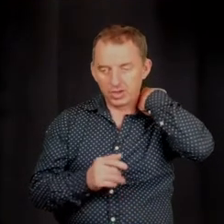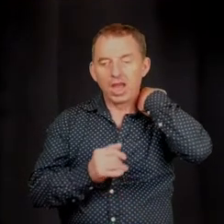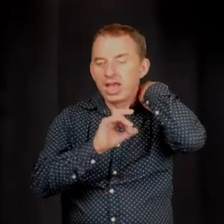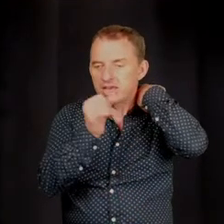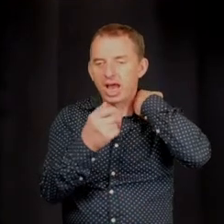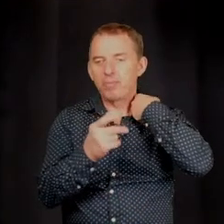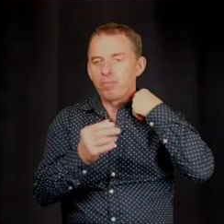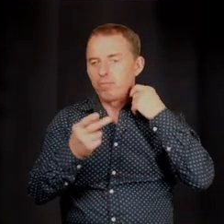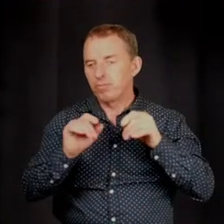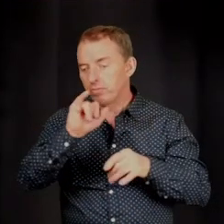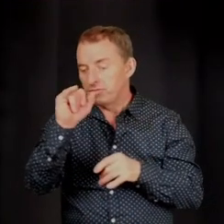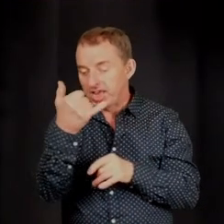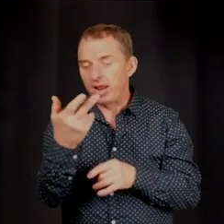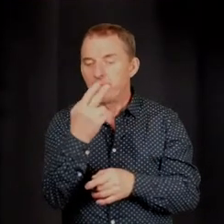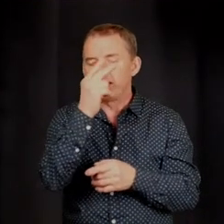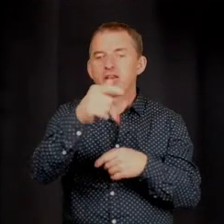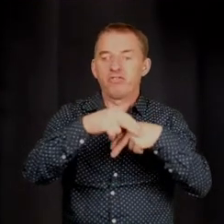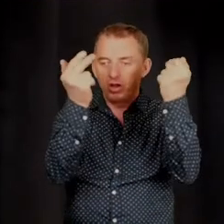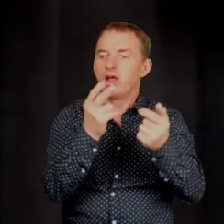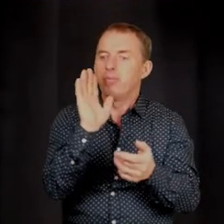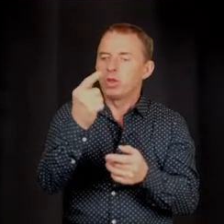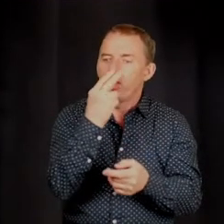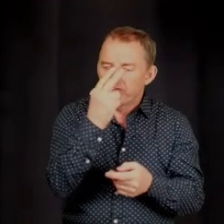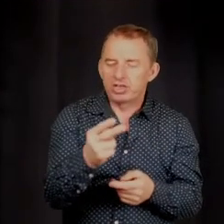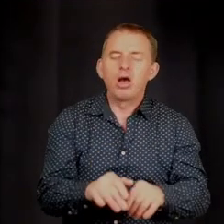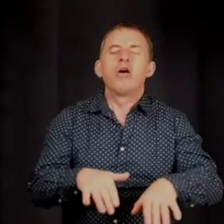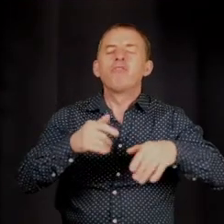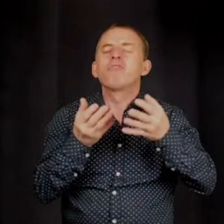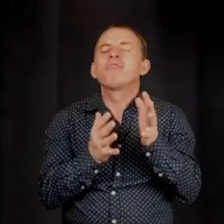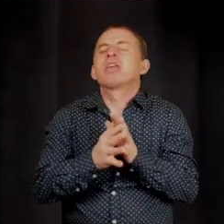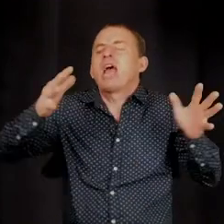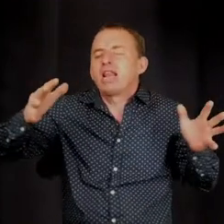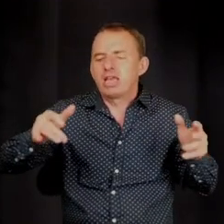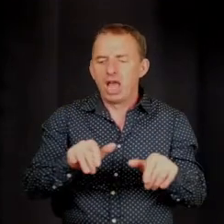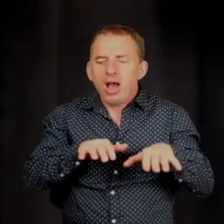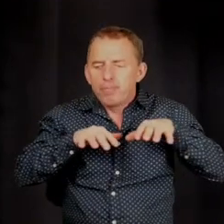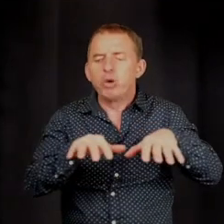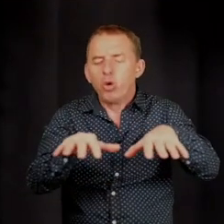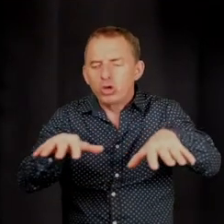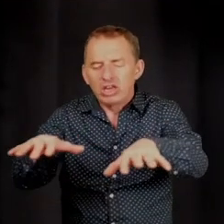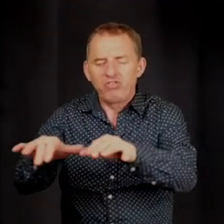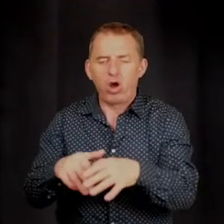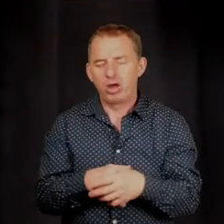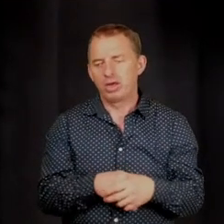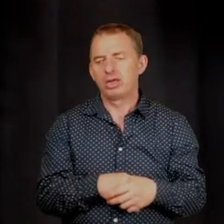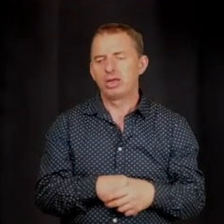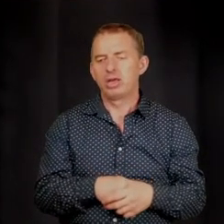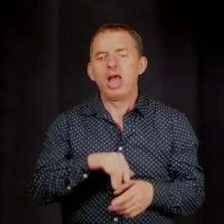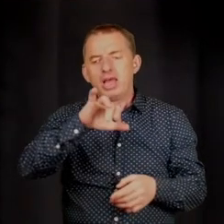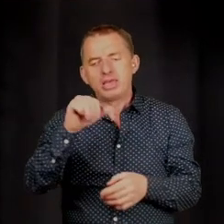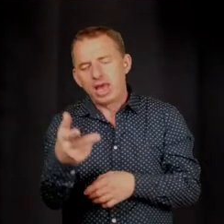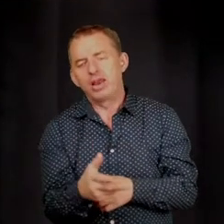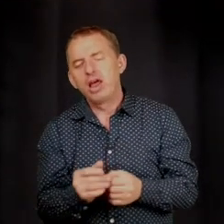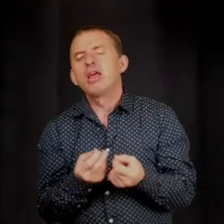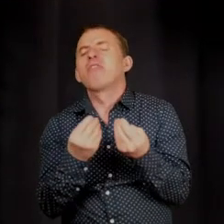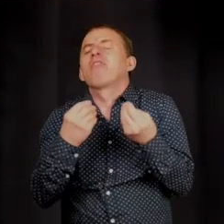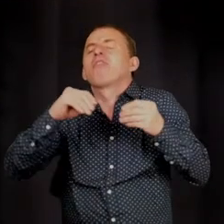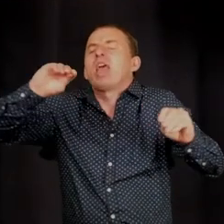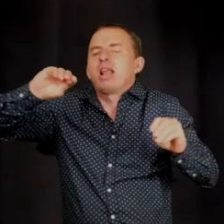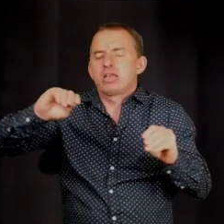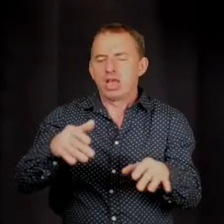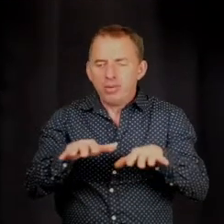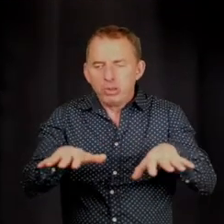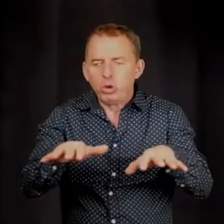niebo i mówi, potem widziałem wielkie mnóstwo. John, how big was that multitude? Jan, jak wielkie było to mnóstwo?